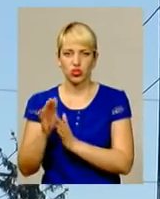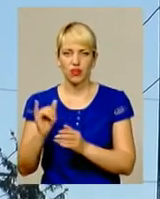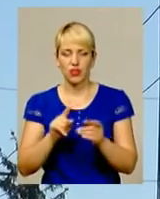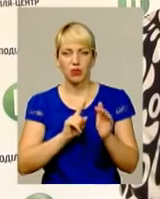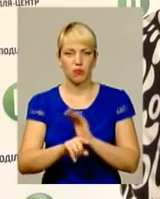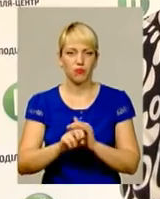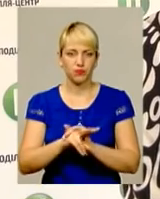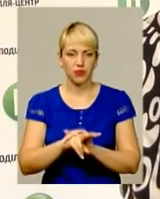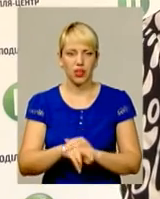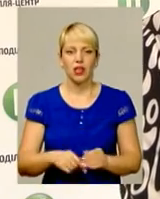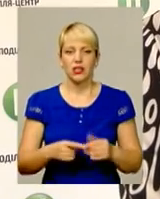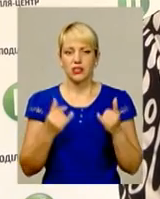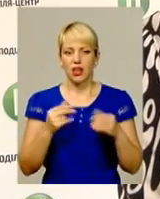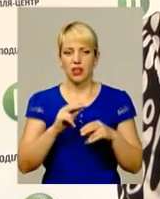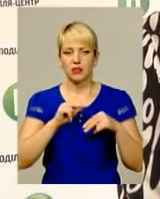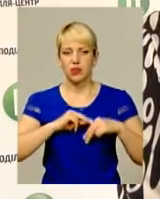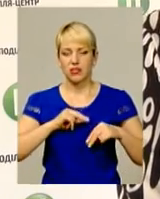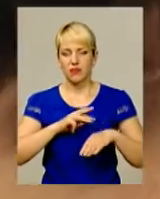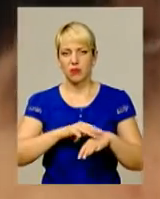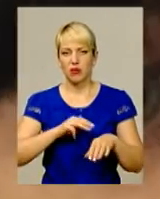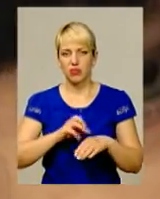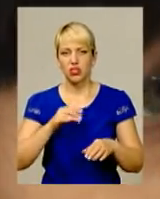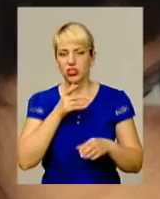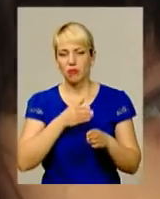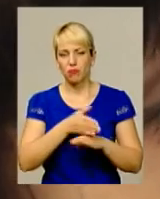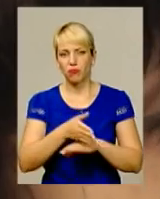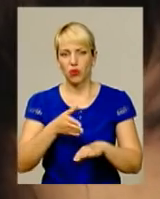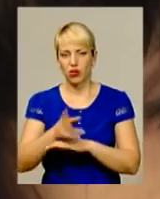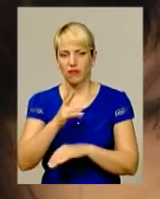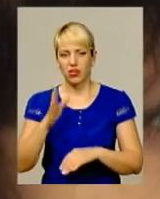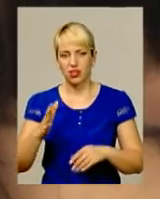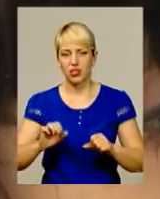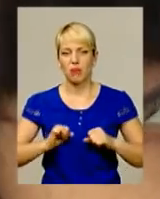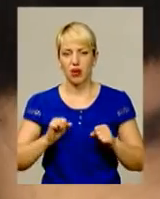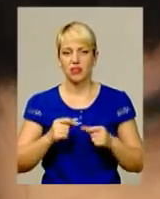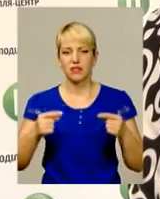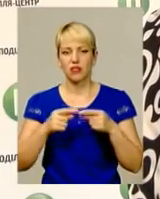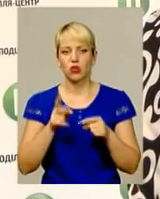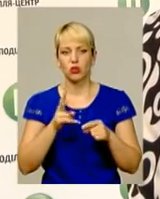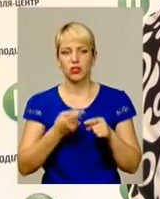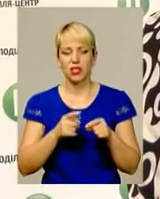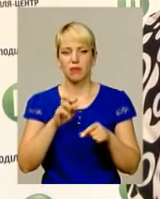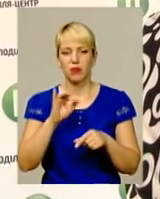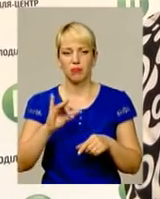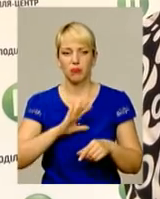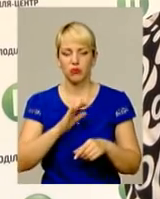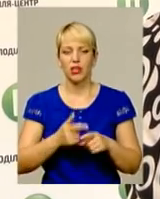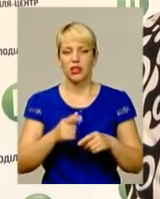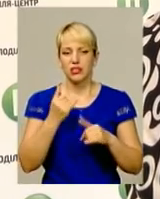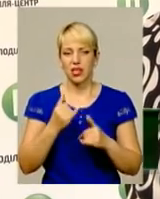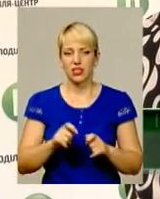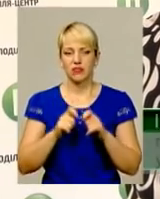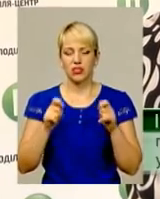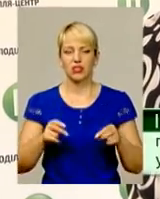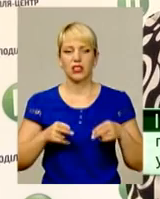побігли геть. Зараз працівники міліції шляхом поквартирного обходу намагаються встановити, хто це міг бути. Наразі, за даним фактом, вже відкрито